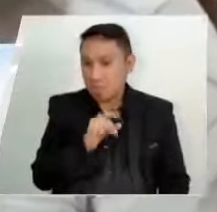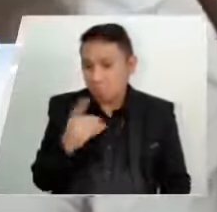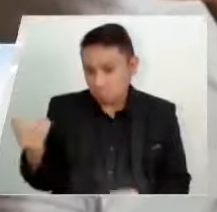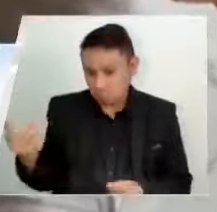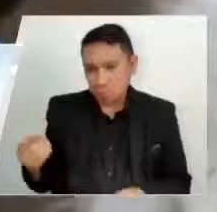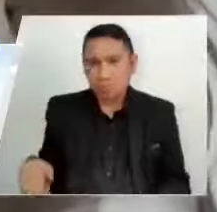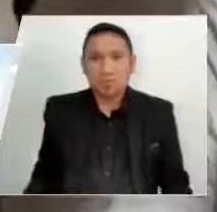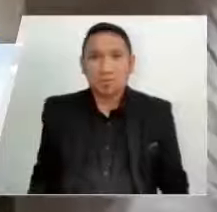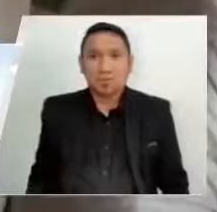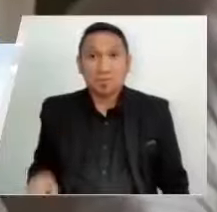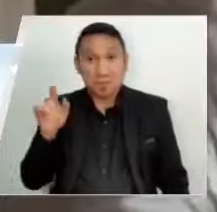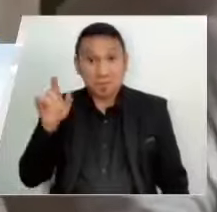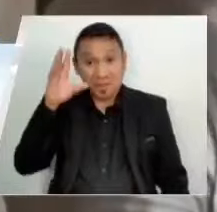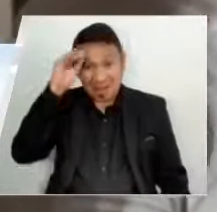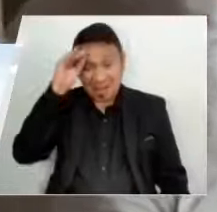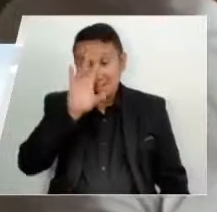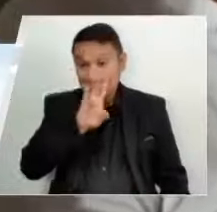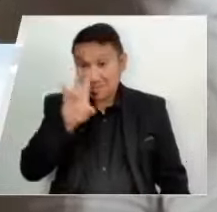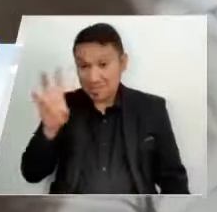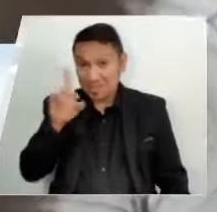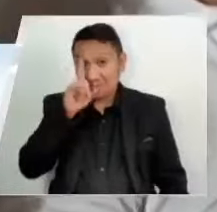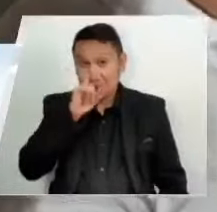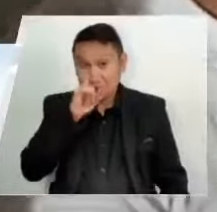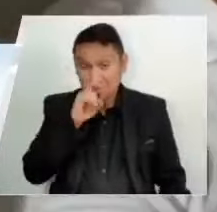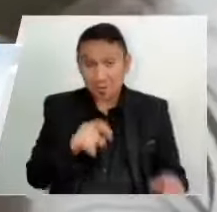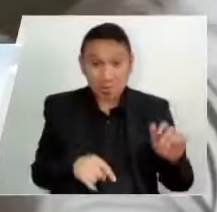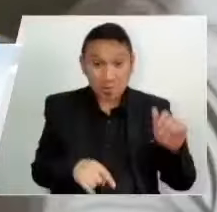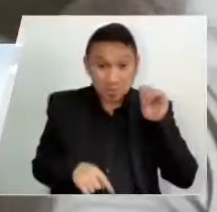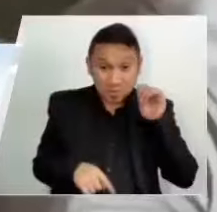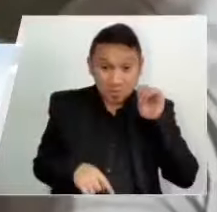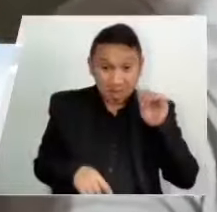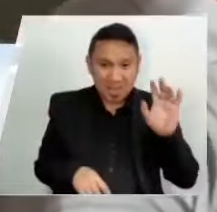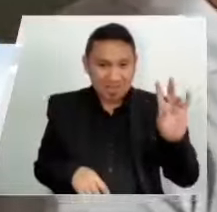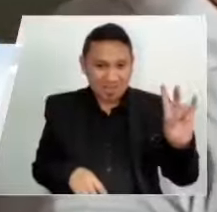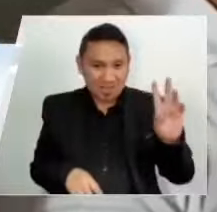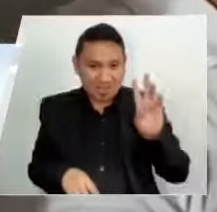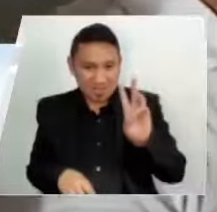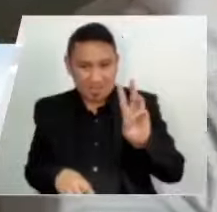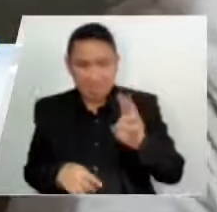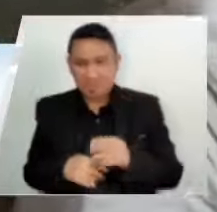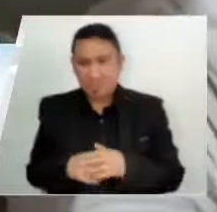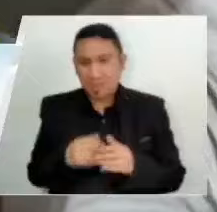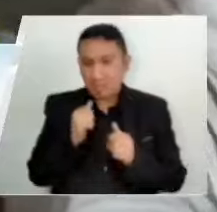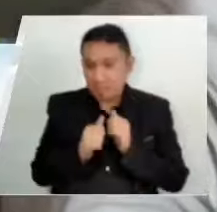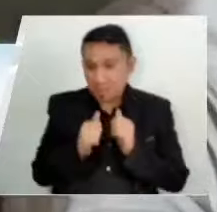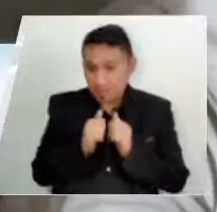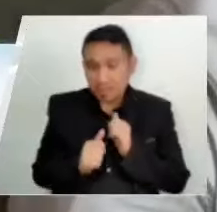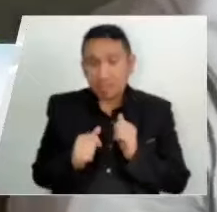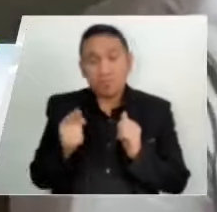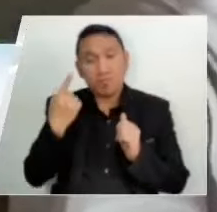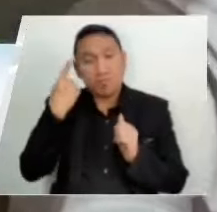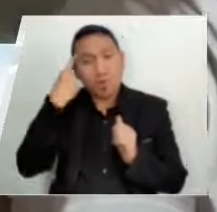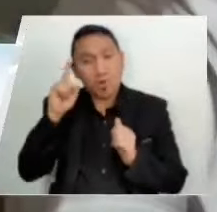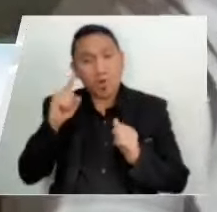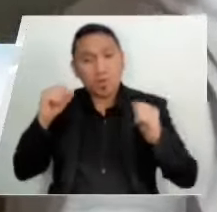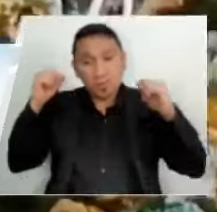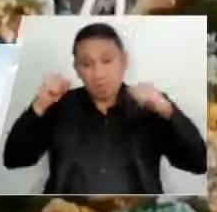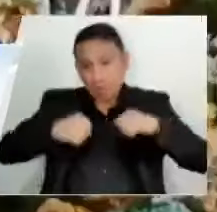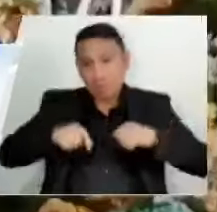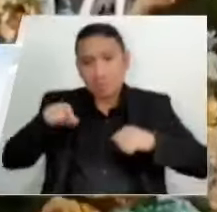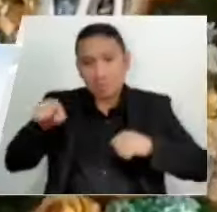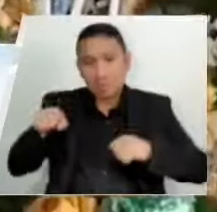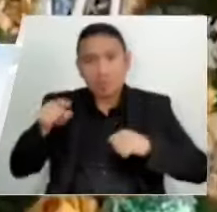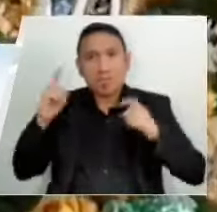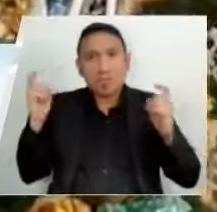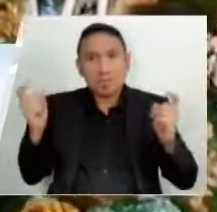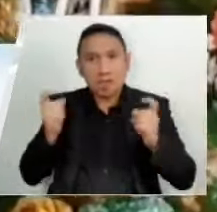years old, at Natividad, 76 years old. Renewal of vows nila ito para sa kanilang 50th anniversary.